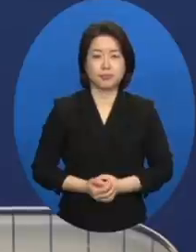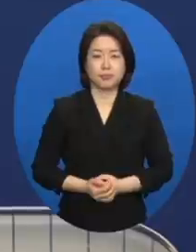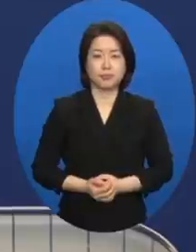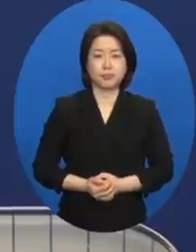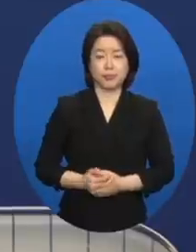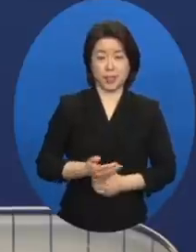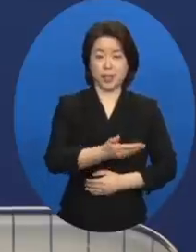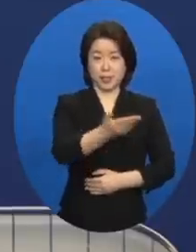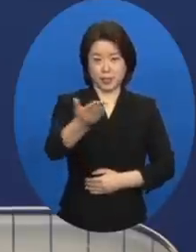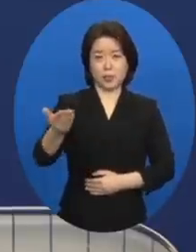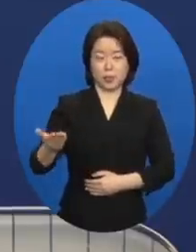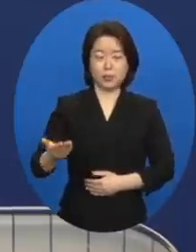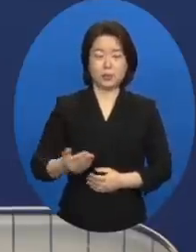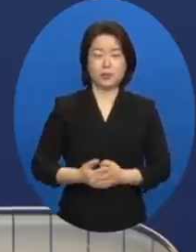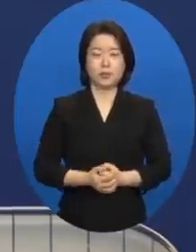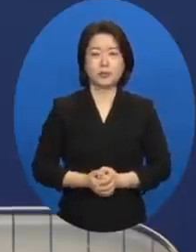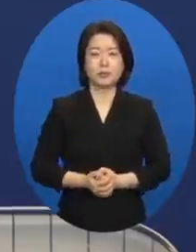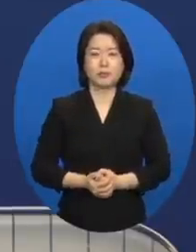여러분,